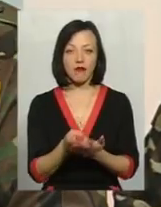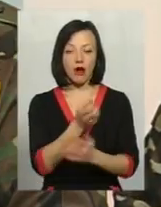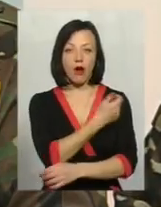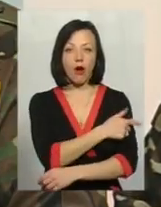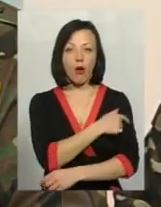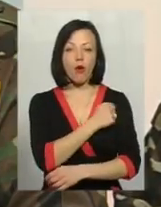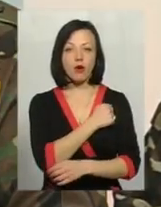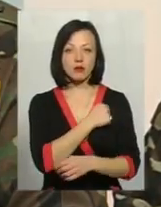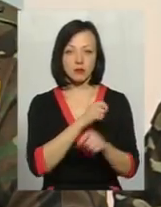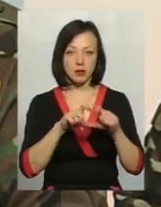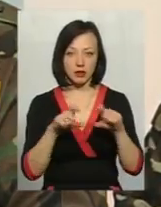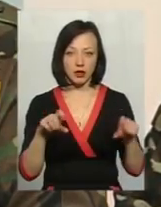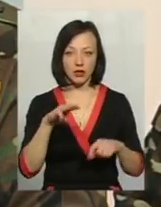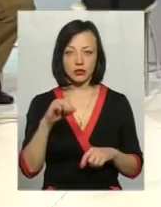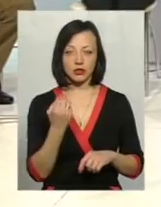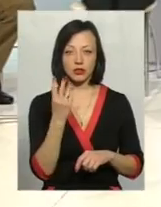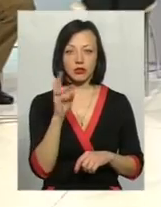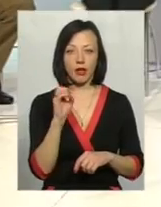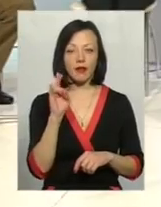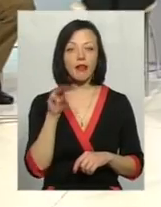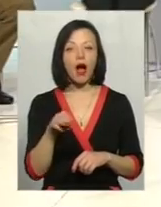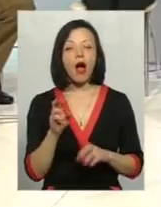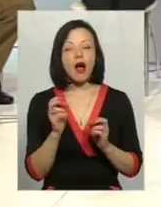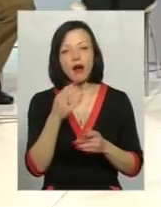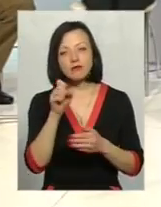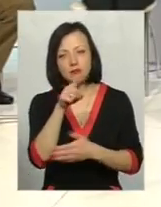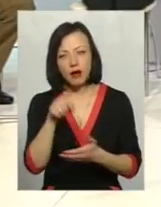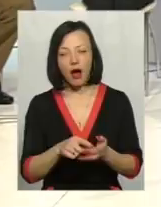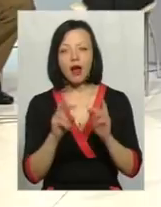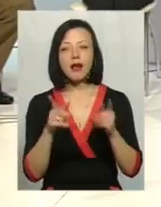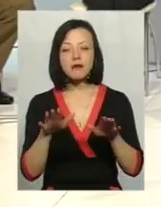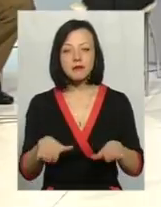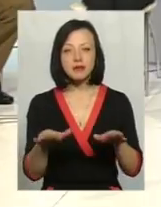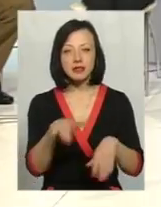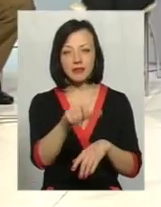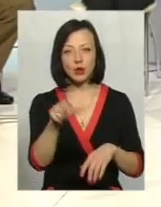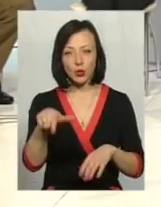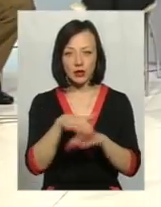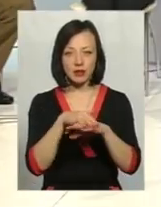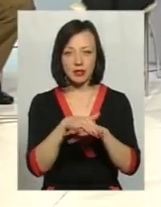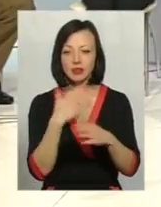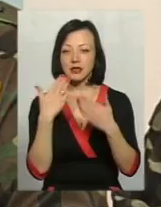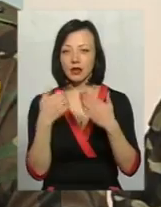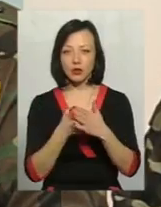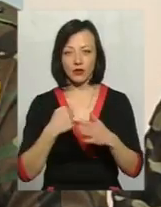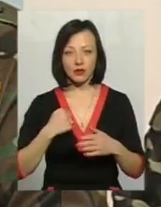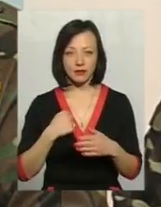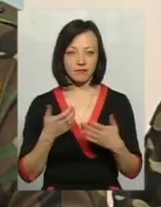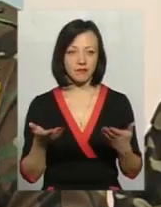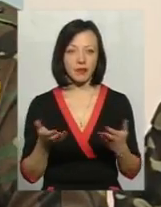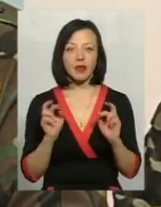Ташкенті. Розкажіть, а як ставилось місцеве населення до наших військових? Як можуть ставитися